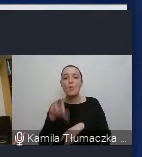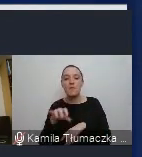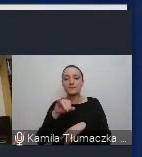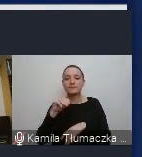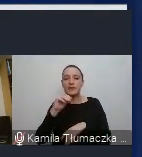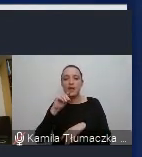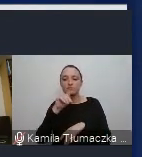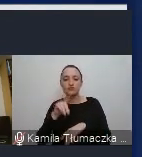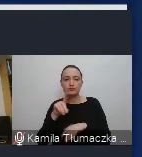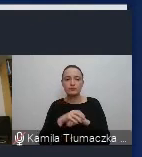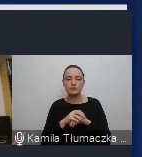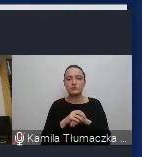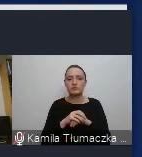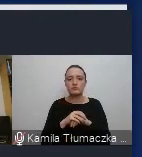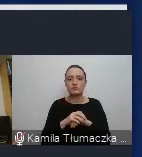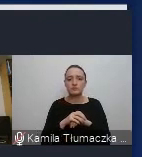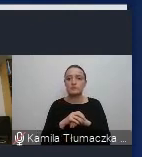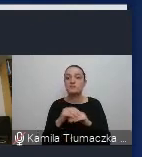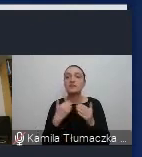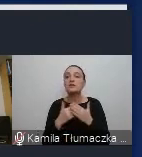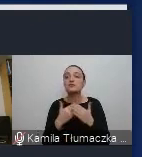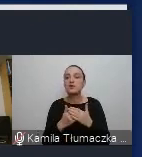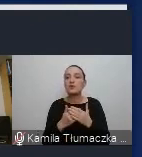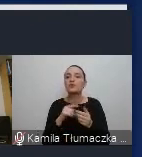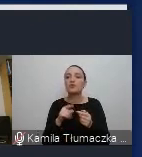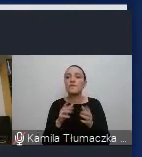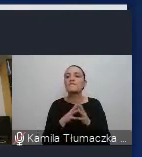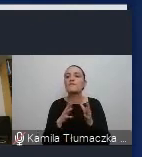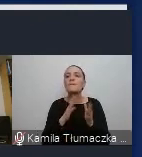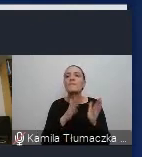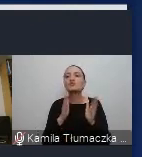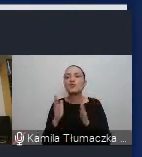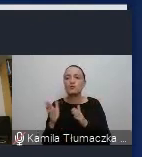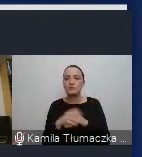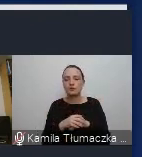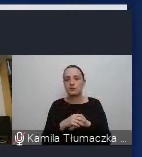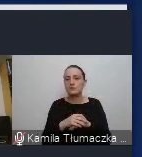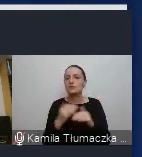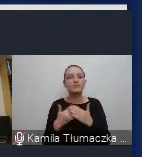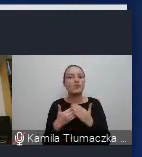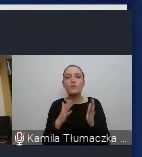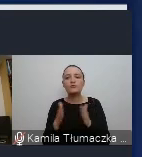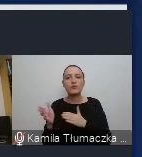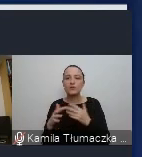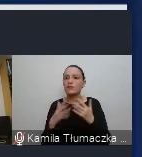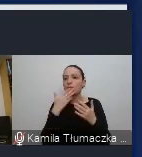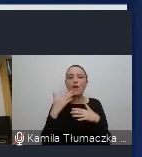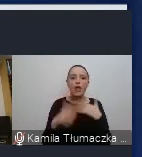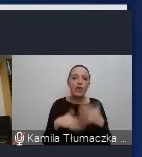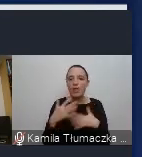Pokażę Państwu, dlaczego mówię o tym, że jest wielki porządek i po prostu nie ma tutaj